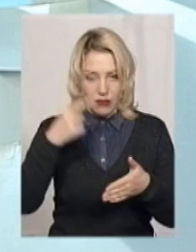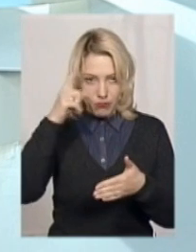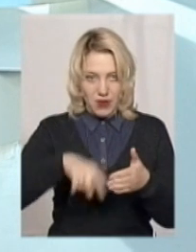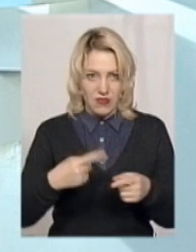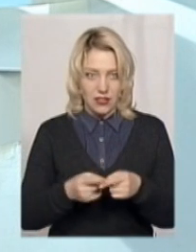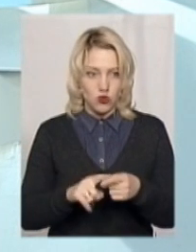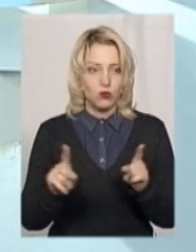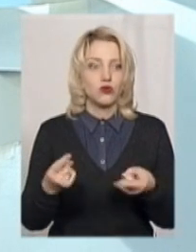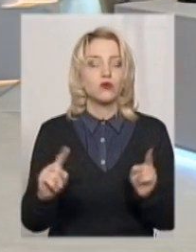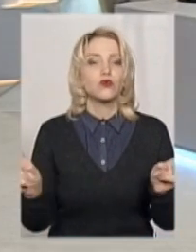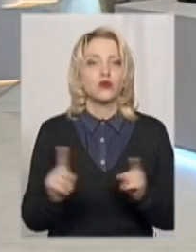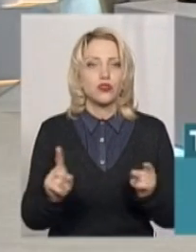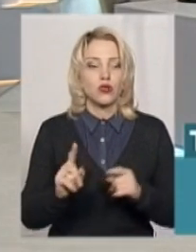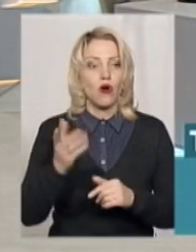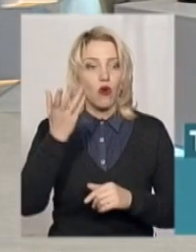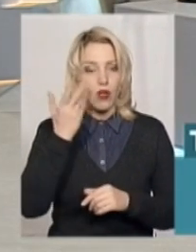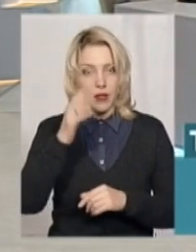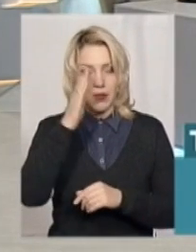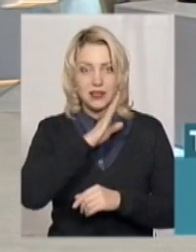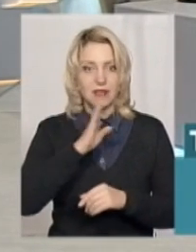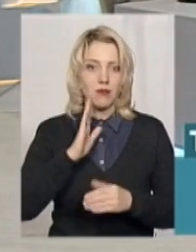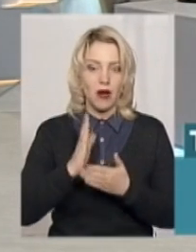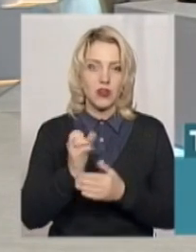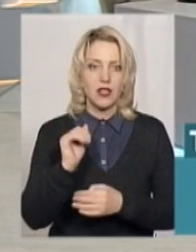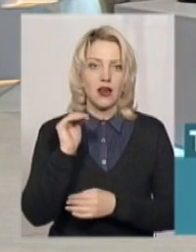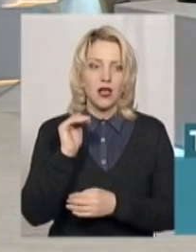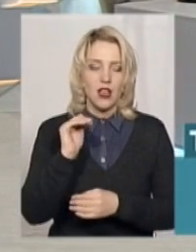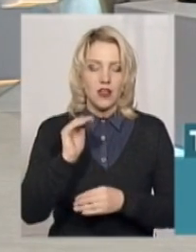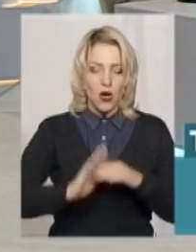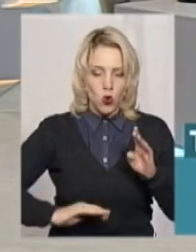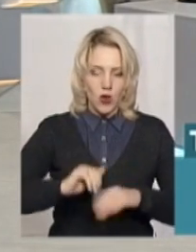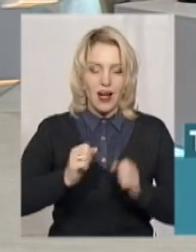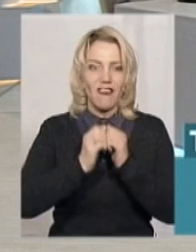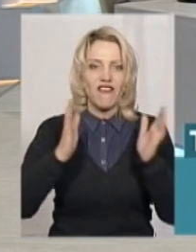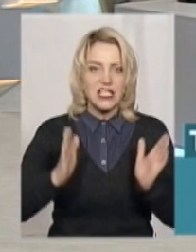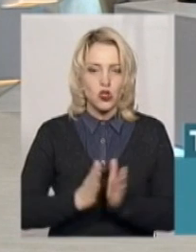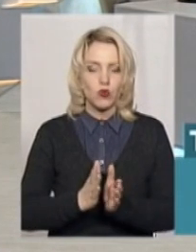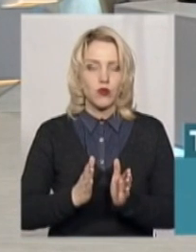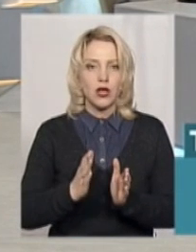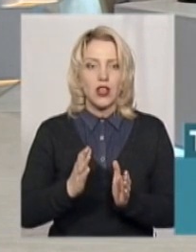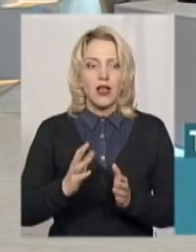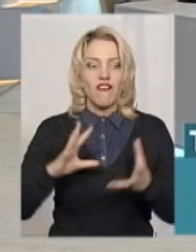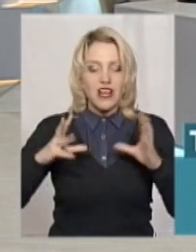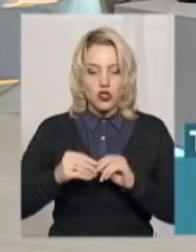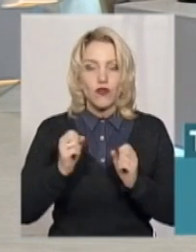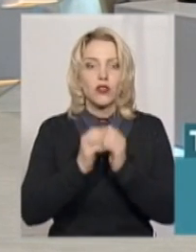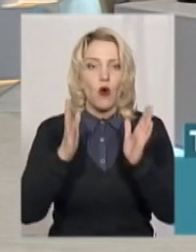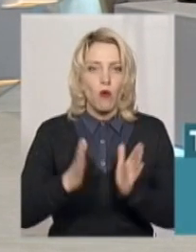цьому, тому що коли батьки мають на руках висновок про комплексну оцінку, вони звертаються в той